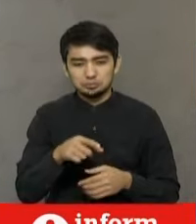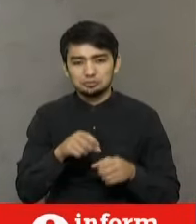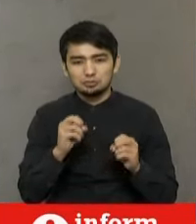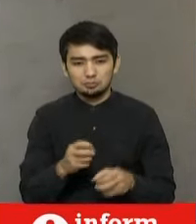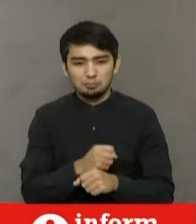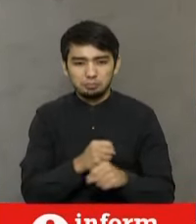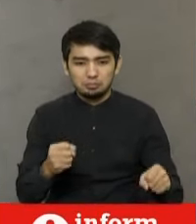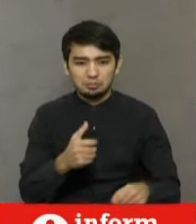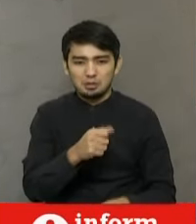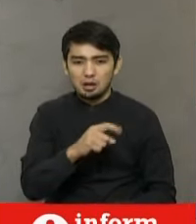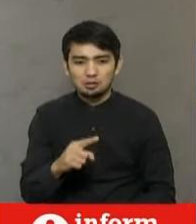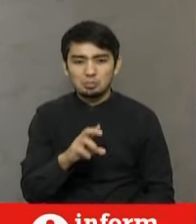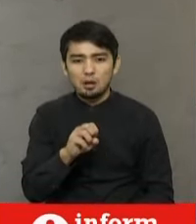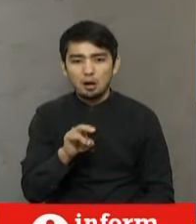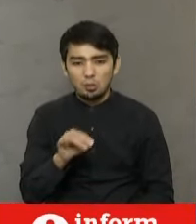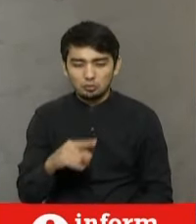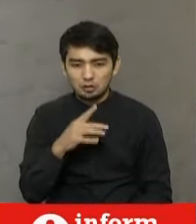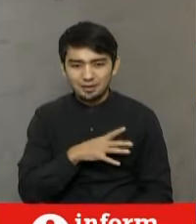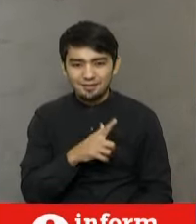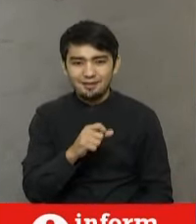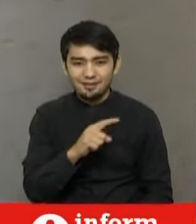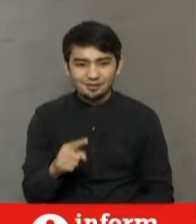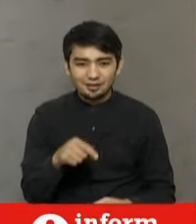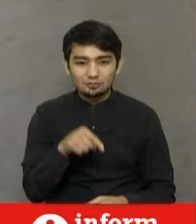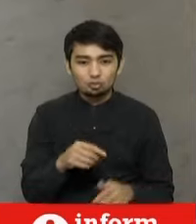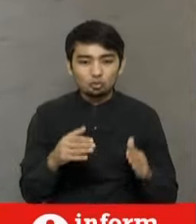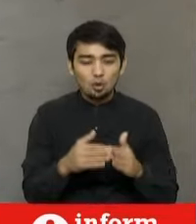взрыва газового баллона представляете